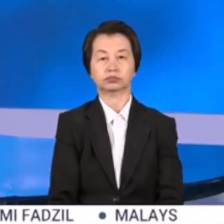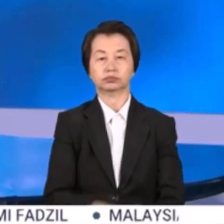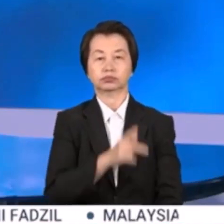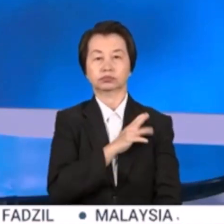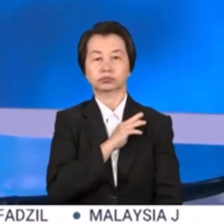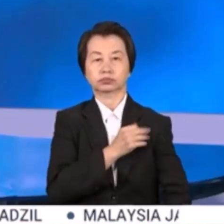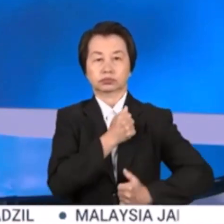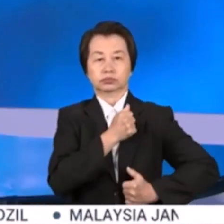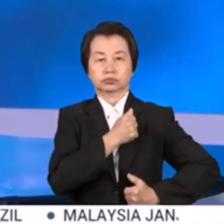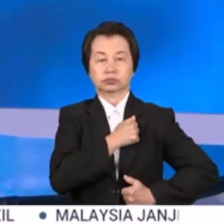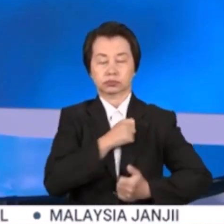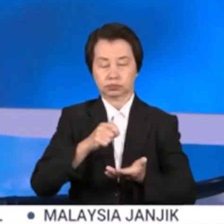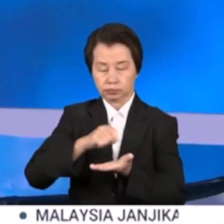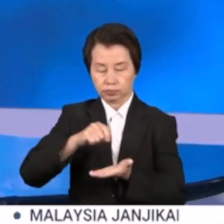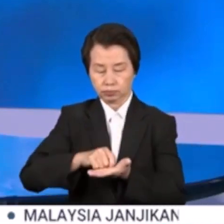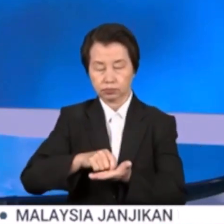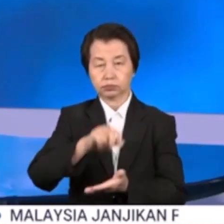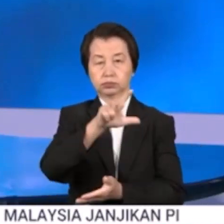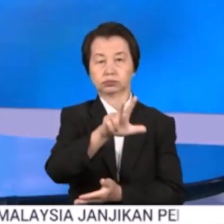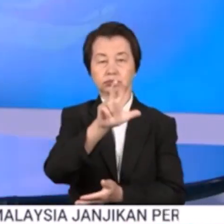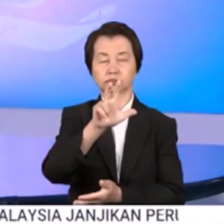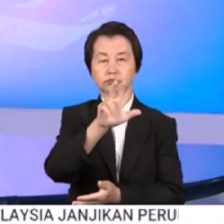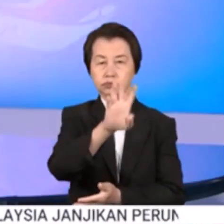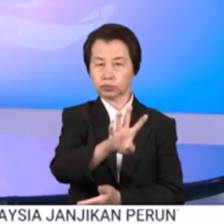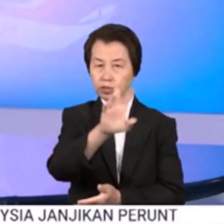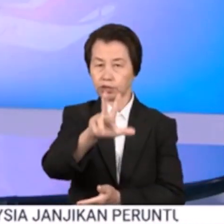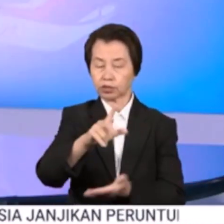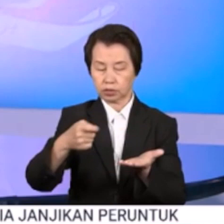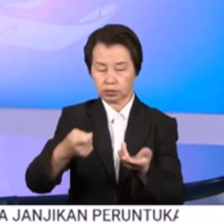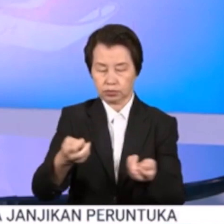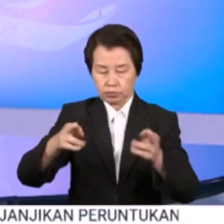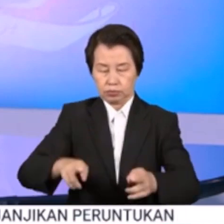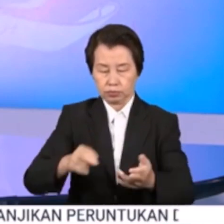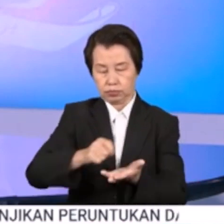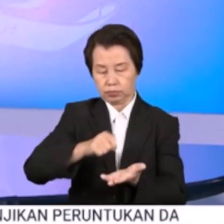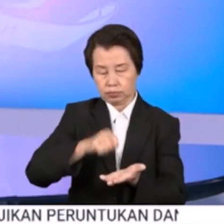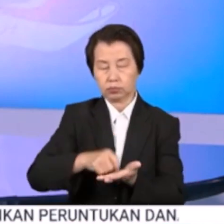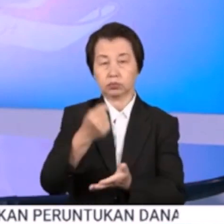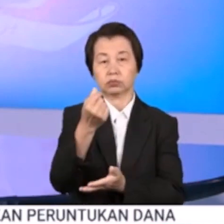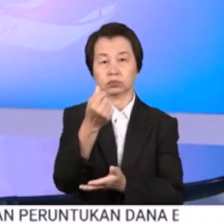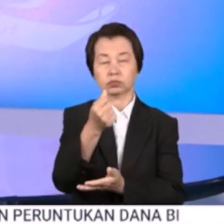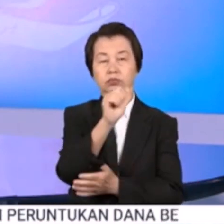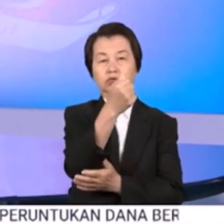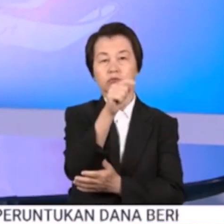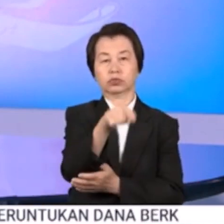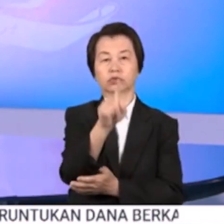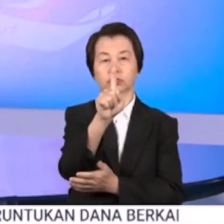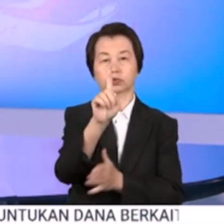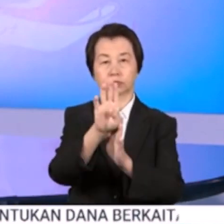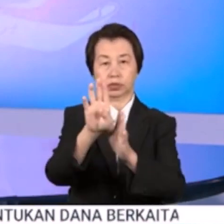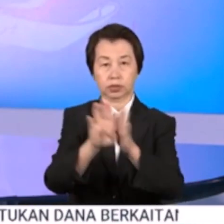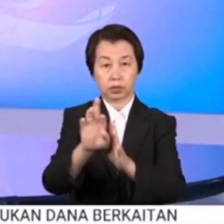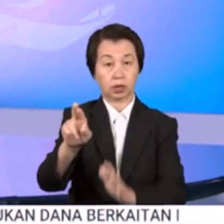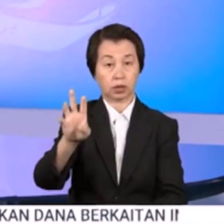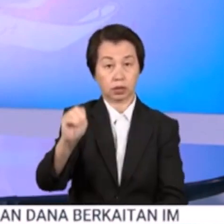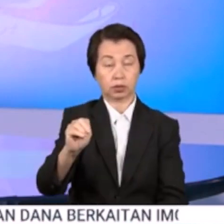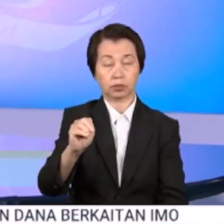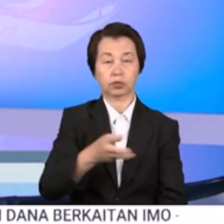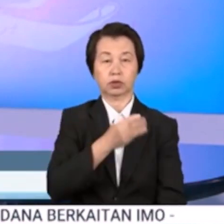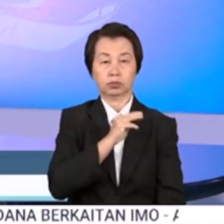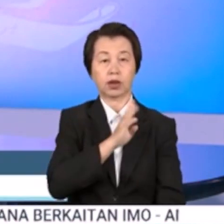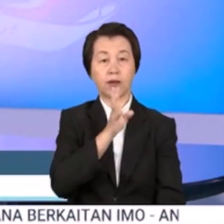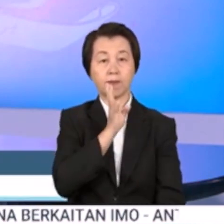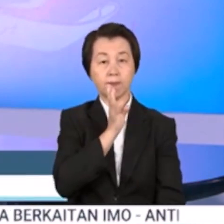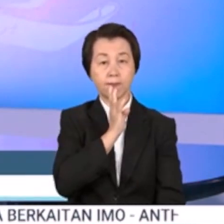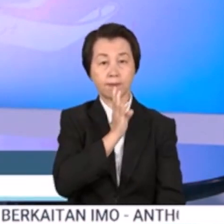Kementerian Pertahanan memeterai 43 kontrak berkaitan industri pertahanan bernilai RM10.1 bilion. Menurut menterinya